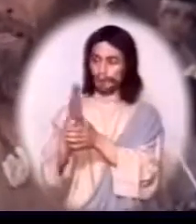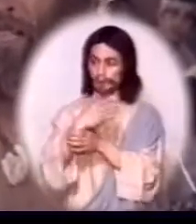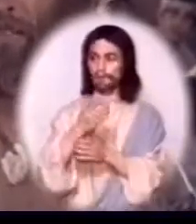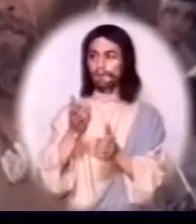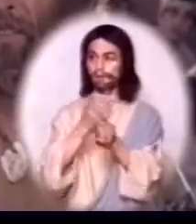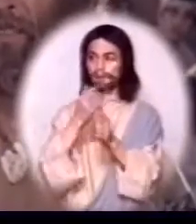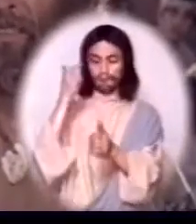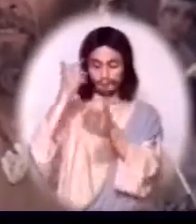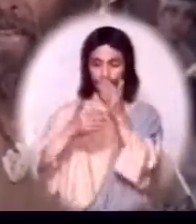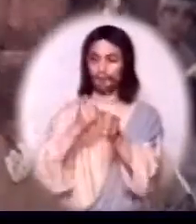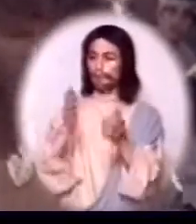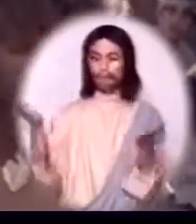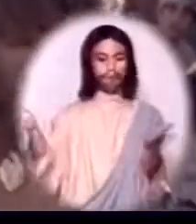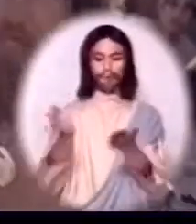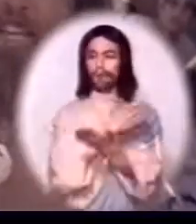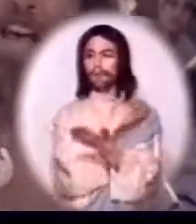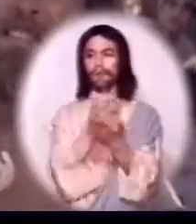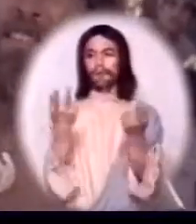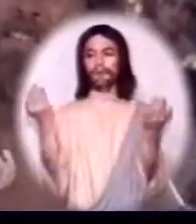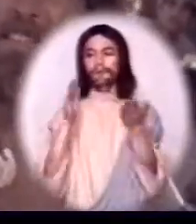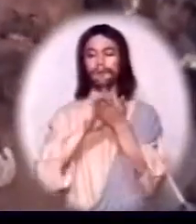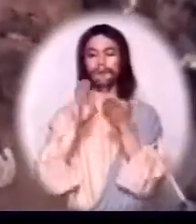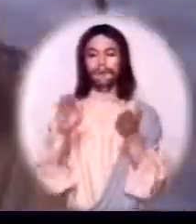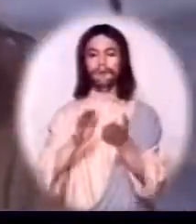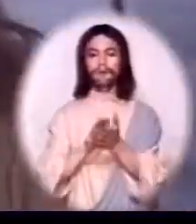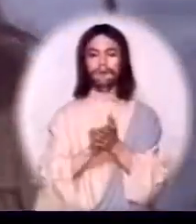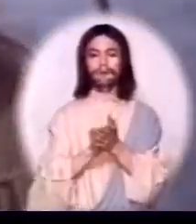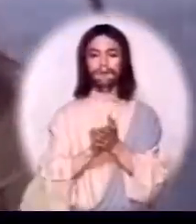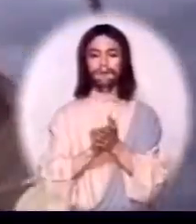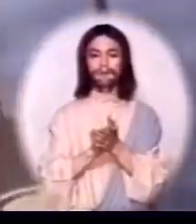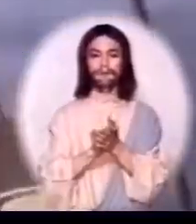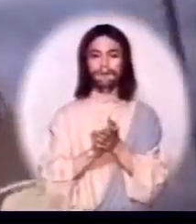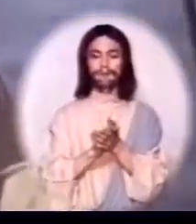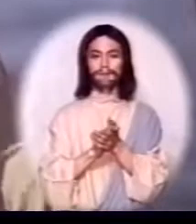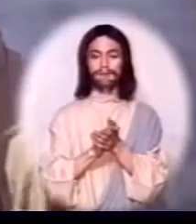고기를 잡으려 했으나 잡은 것이 하나도 없습니다.